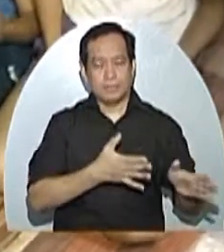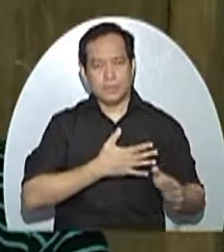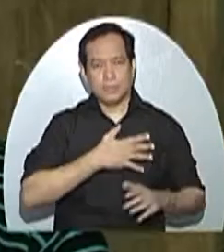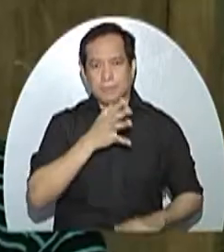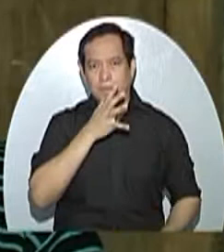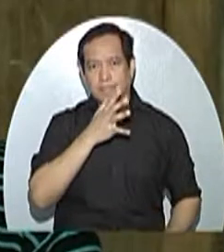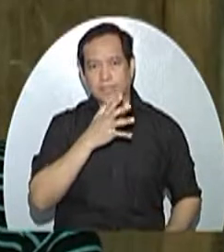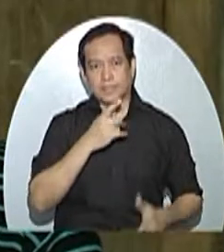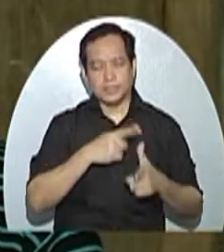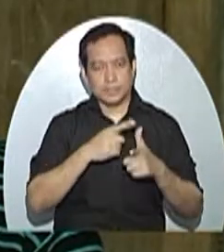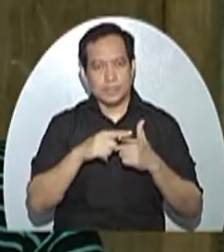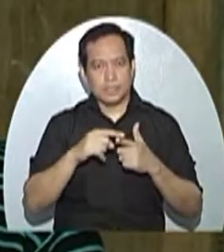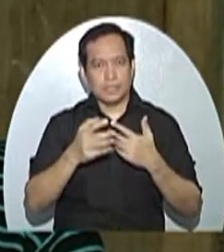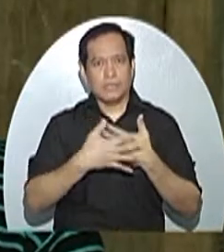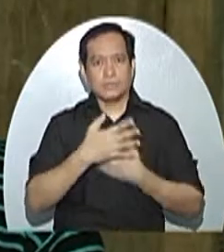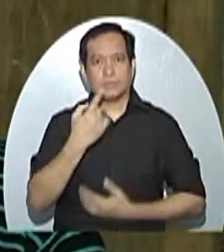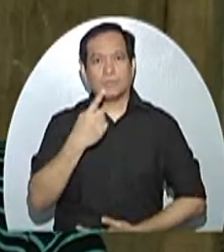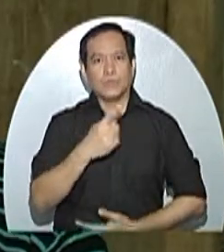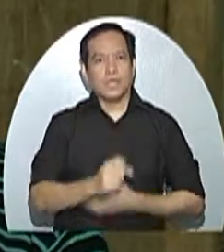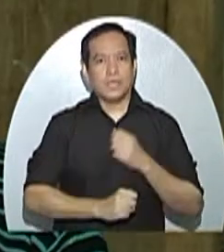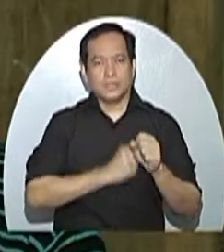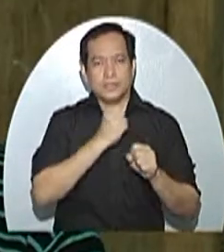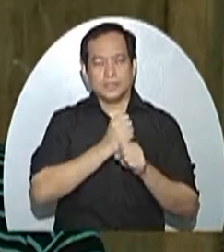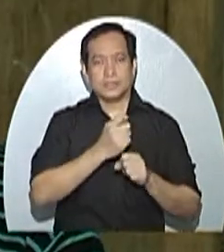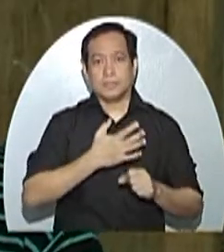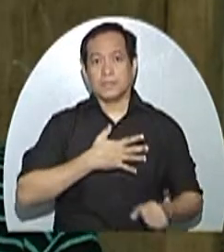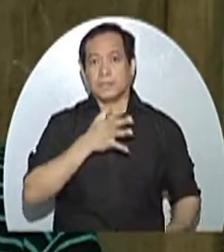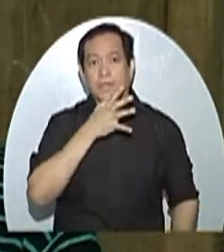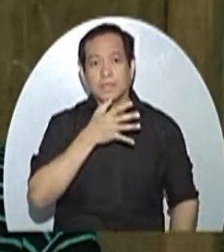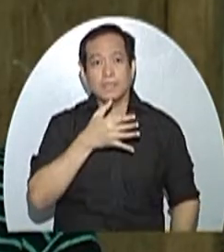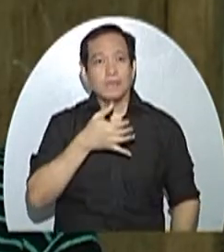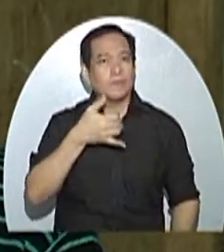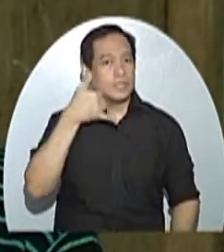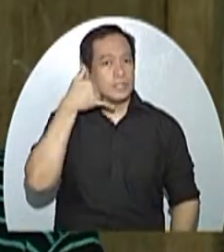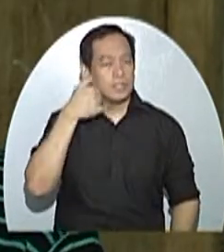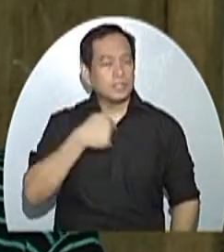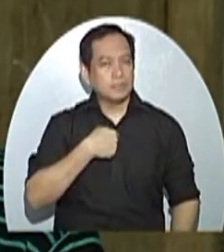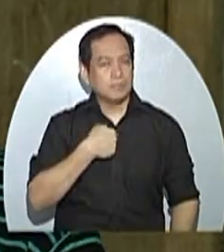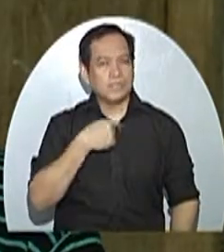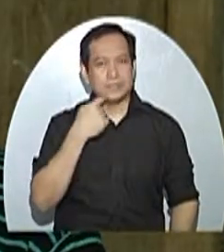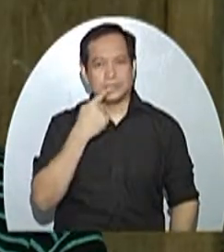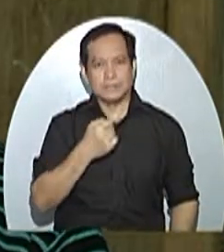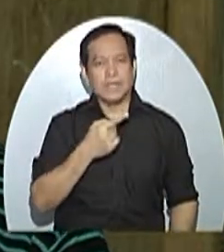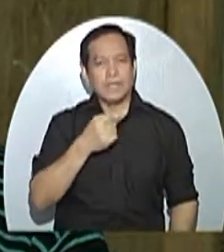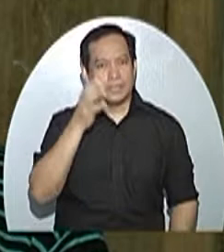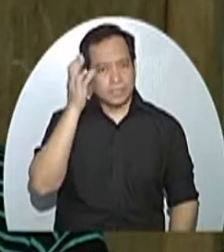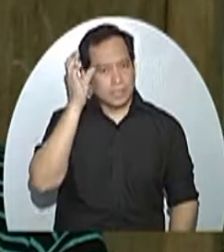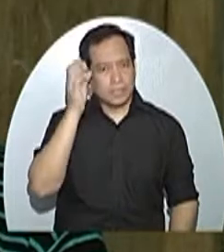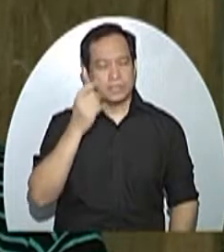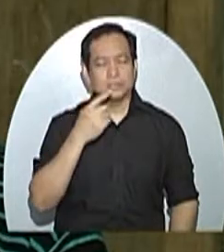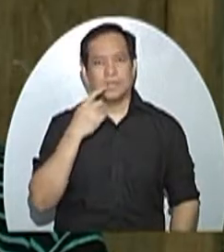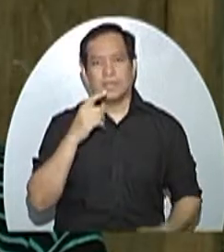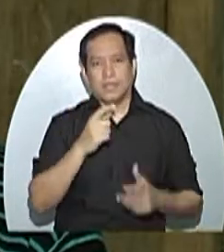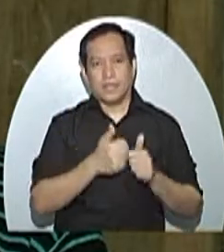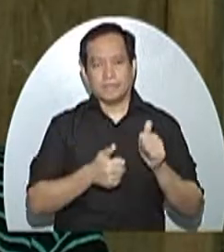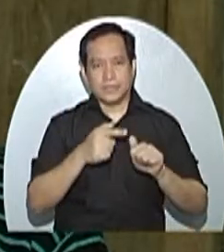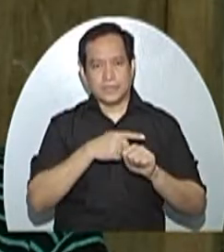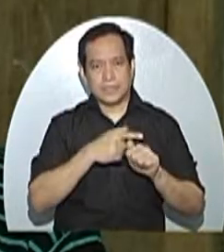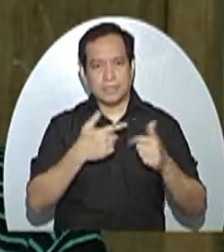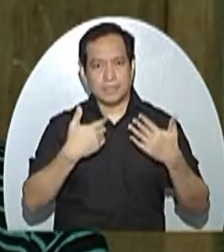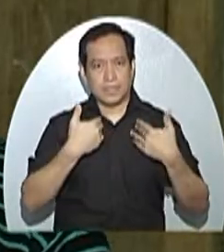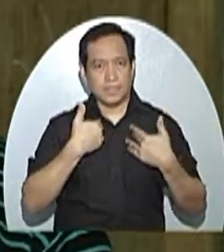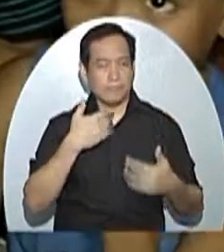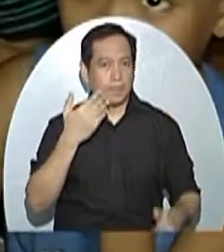Tapos, nga isang taon siguro yon tawag ng tawag din yung nanay ko sa akin na si Cedrick daw, ganun. Pag nilalagnat daw, parang